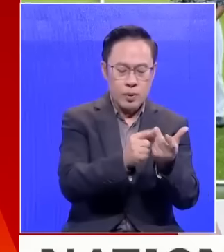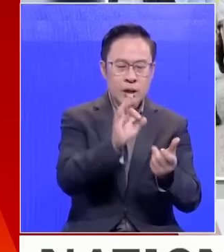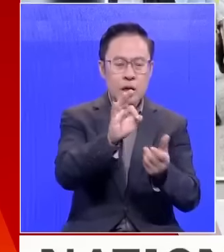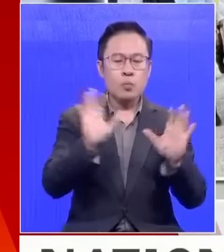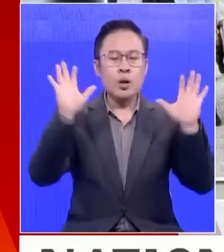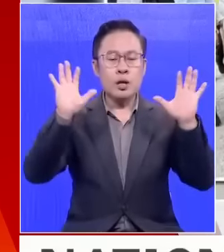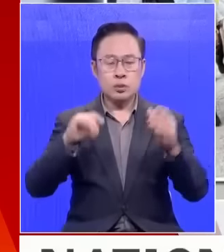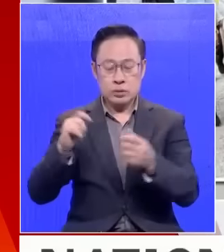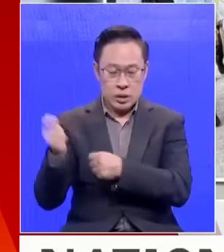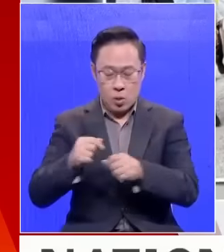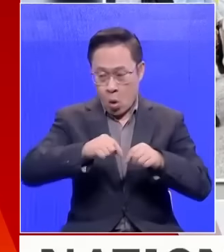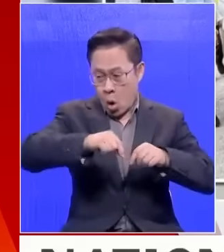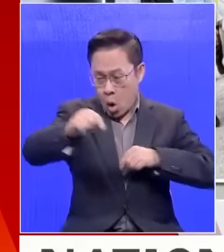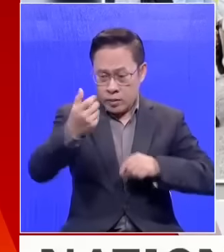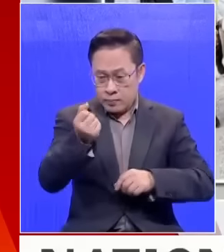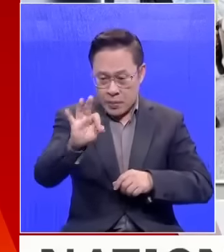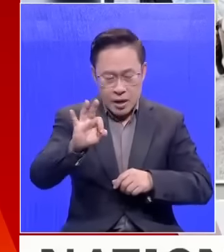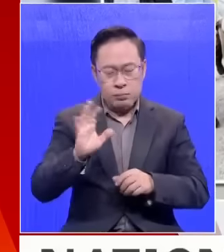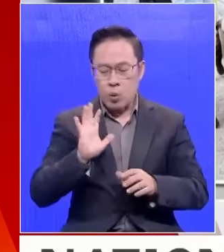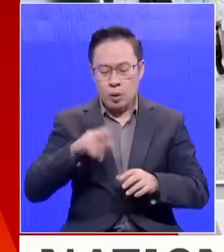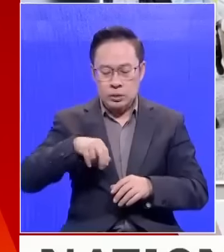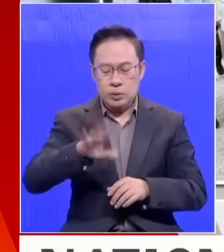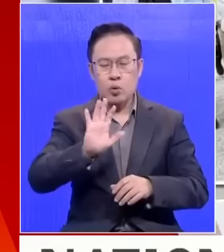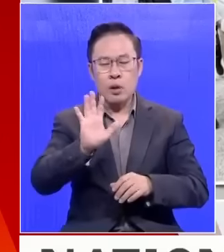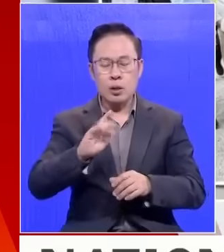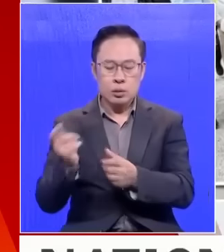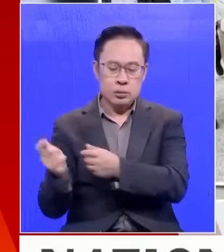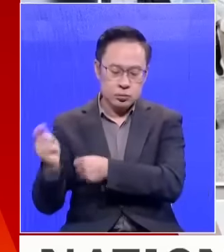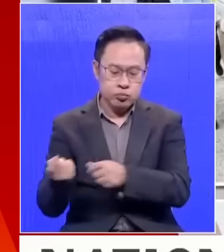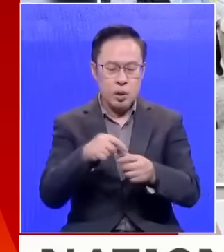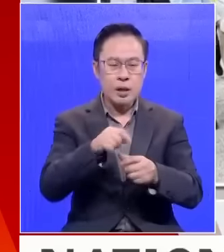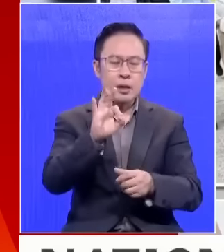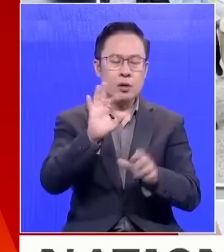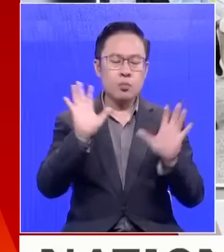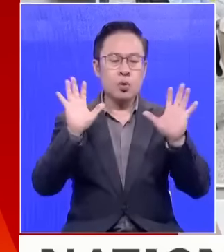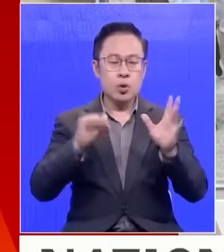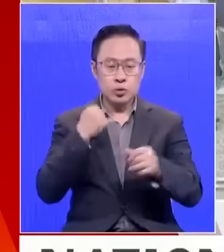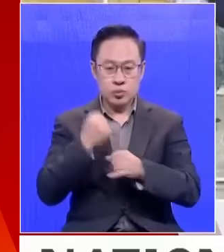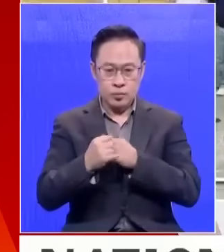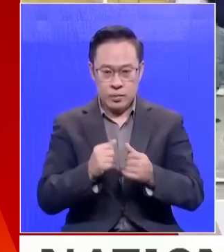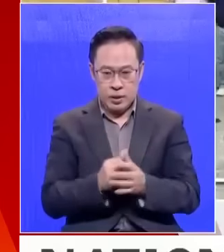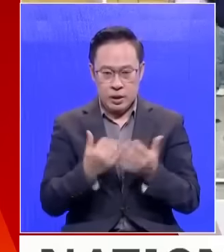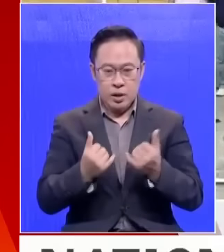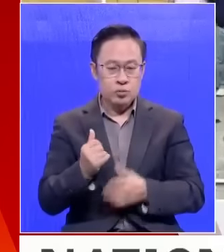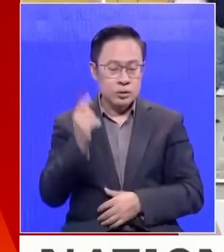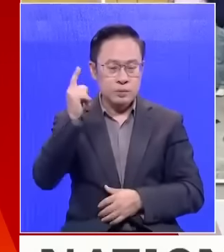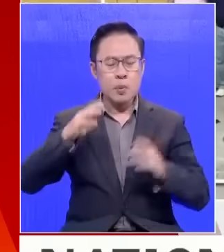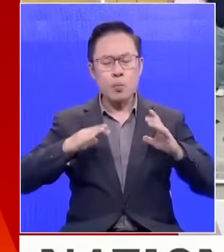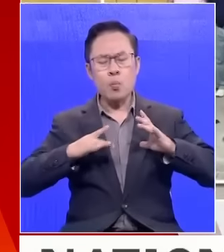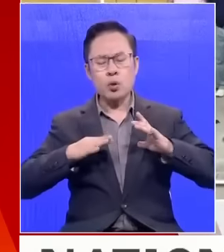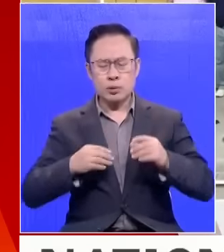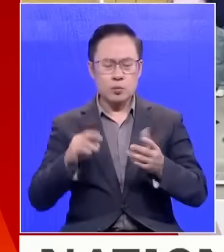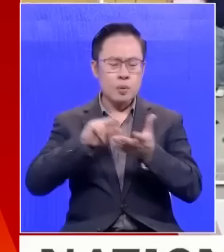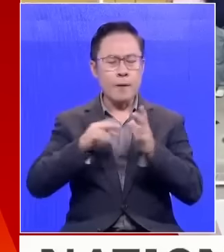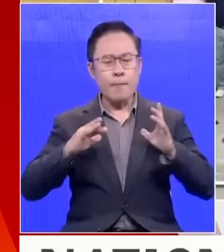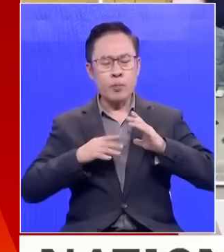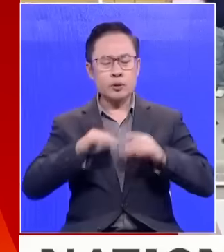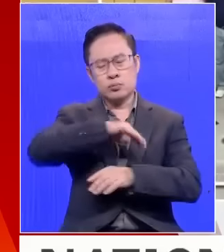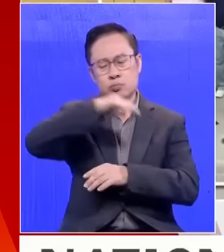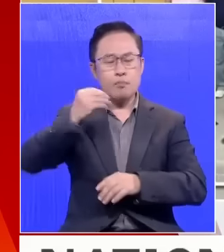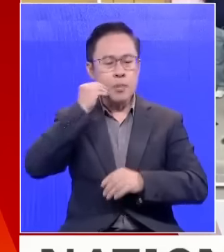ช่ไหมคุณอนุทินบอกก็มีการคุยกันคุณทักษิณมาเขาใหญ่หลายคนก็จะมาด้วยคุณอนุทินบอกว่าเอ้าถ้างั้นก็มีสถาน